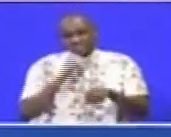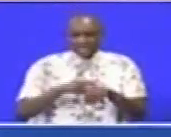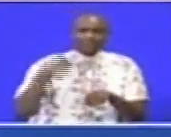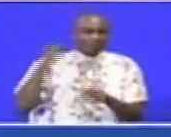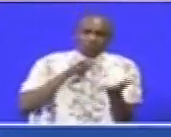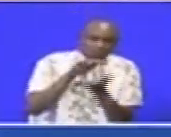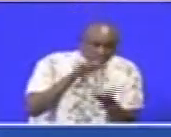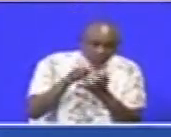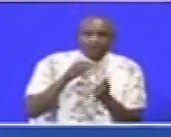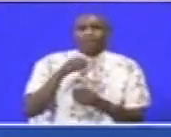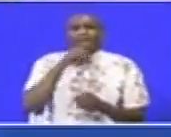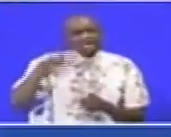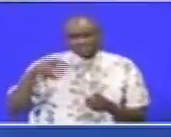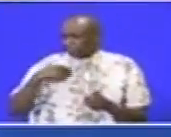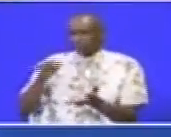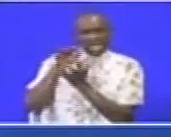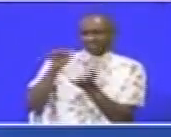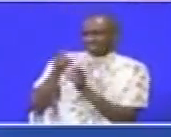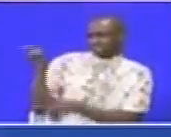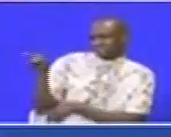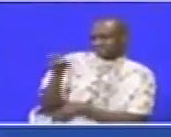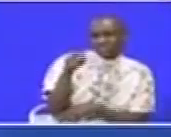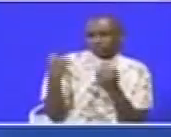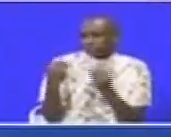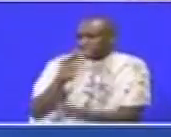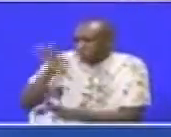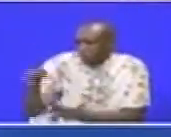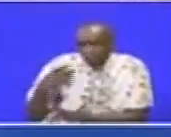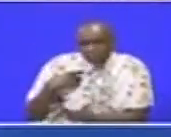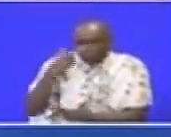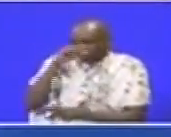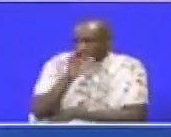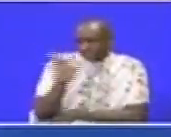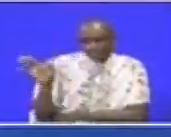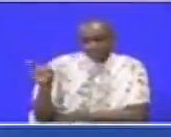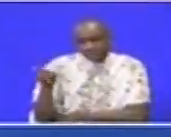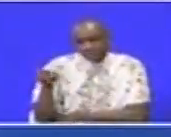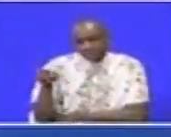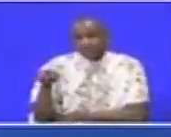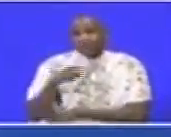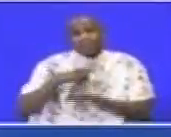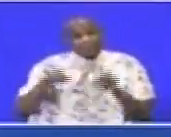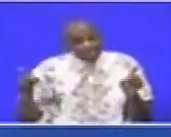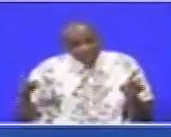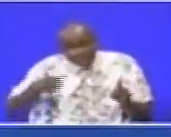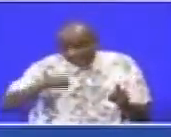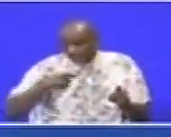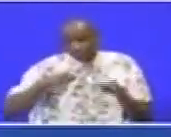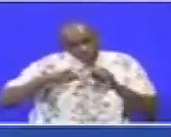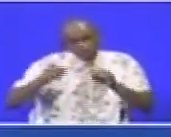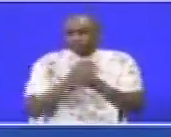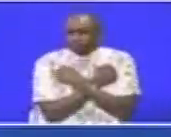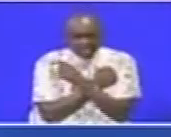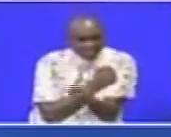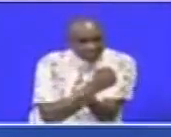vicheko kwa wazazi wangu kwa sababu wamezaa watoto vipofu, lakini sisi tuliendelea